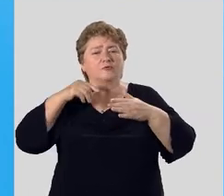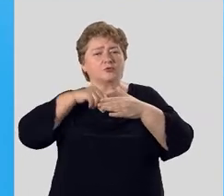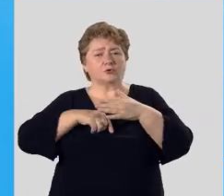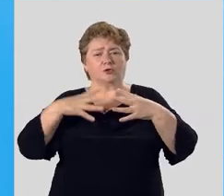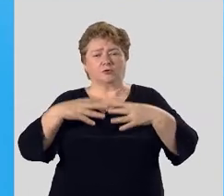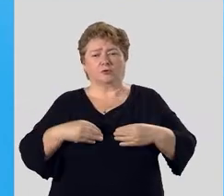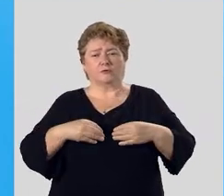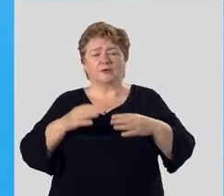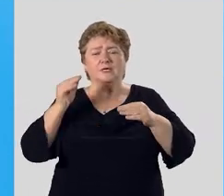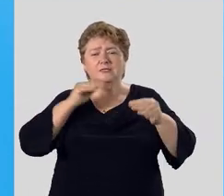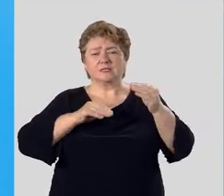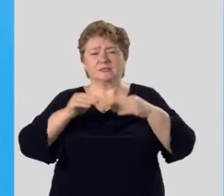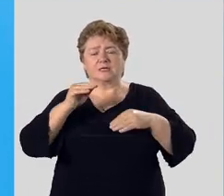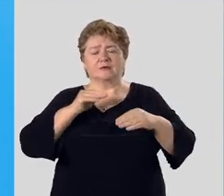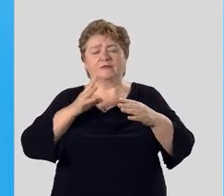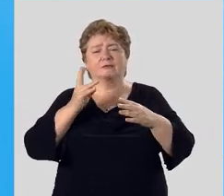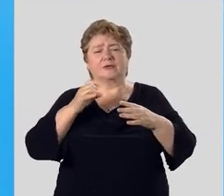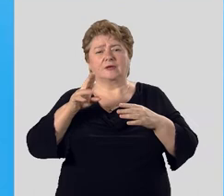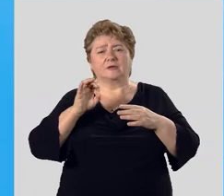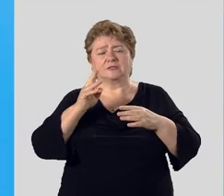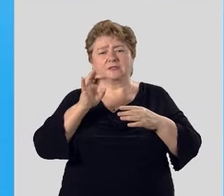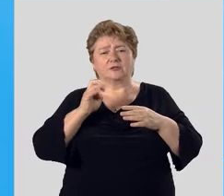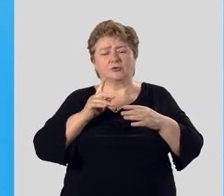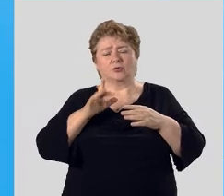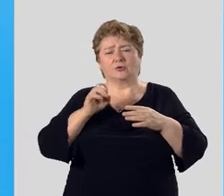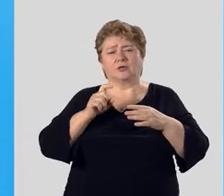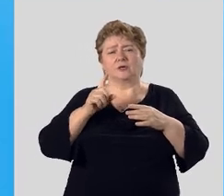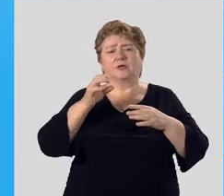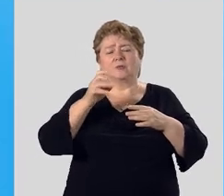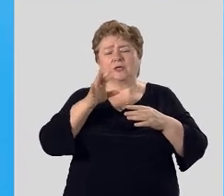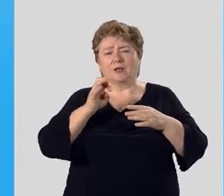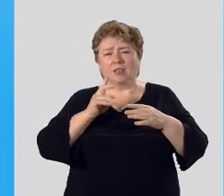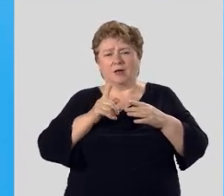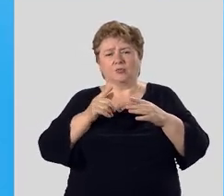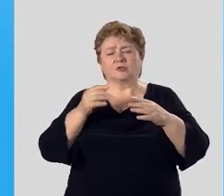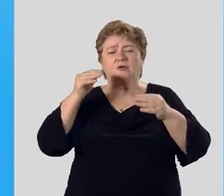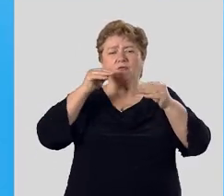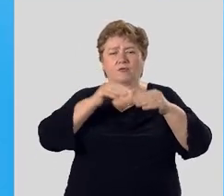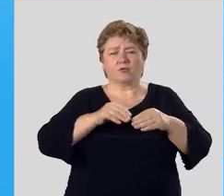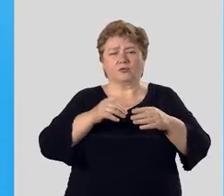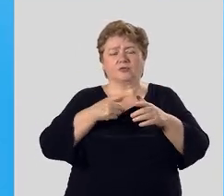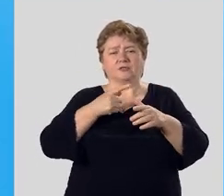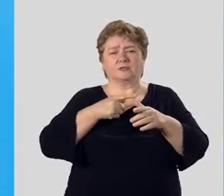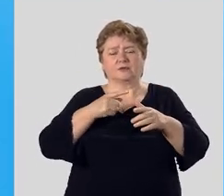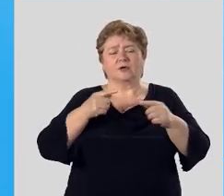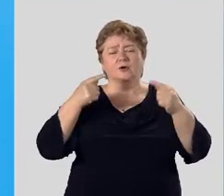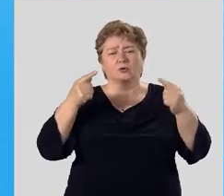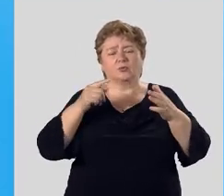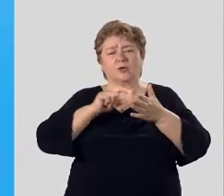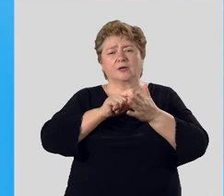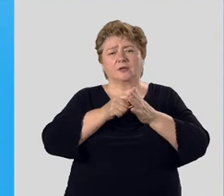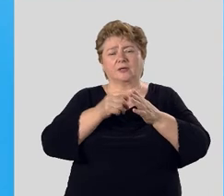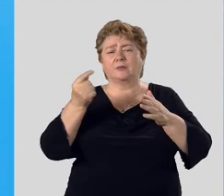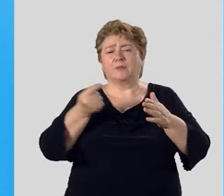органов. В состав нейросекреторных ядер гипоталамуса входят так называемые крупноклеточные